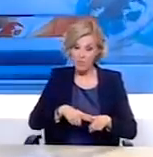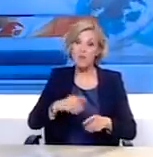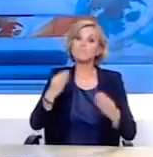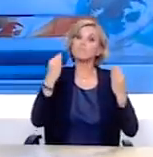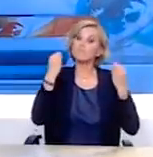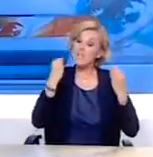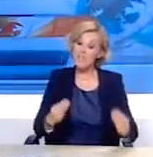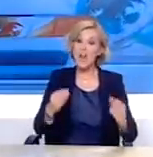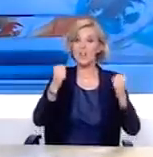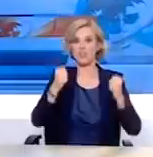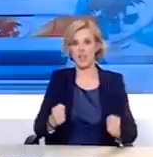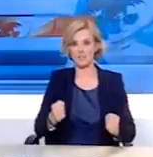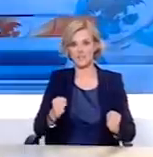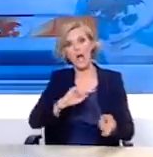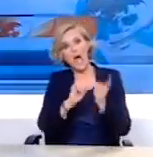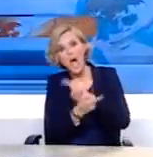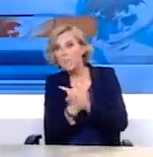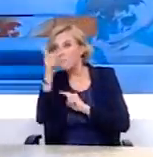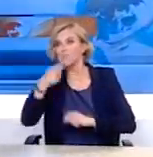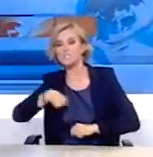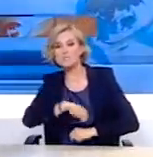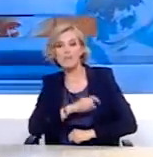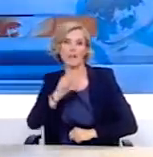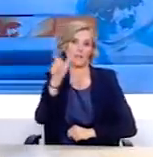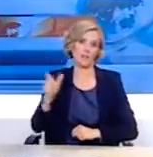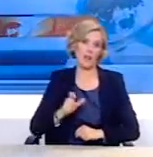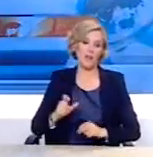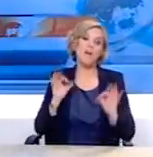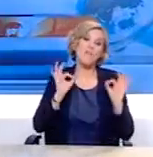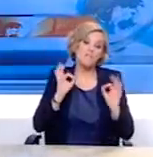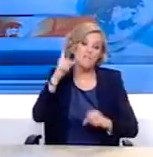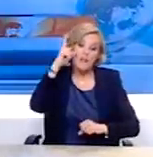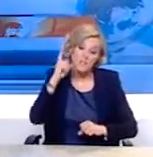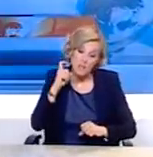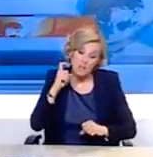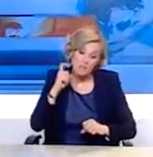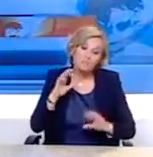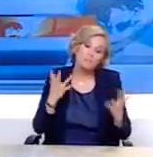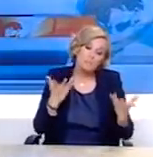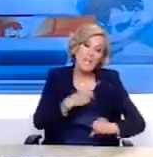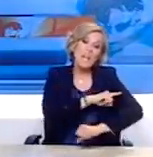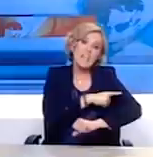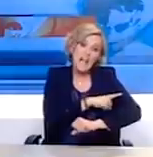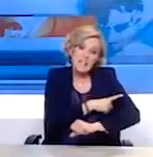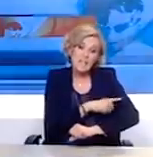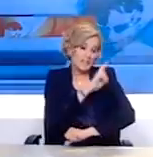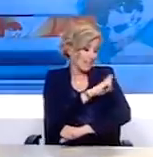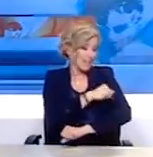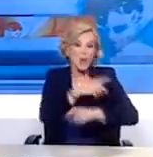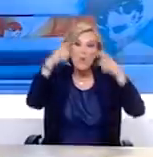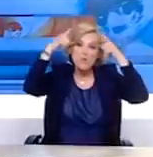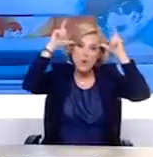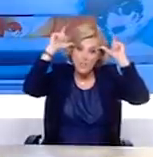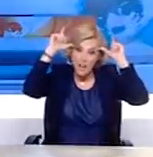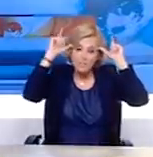το επίπεδο. Αλλά οι υγειονομικοί, όπως σας είπα και χθες, είναι άνθρωποι που είναι στην πρώτη γραμμή, εκτίθενται συνέχεια, αναμένονται κρούσματα σε αυτούς. Γι' αυτό και είναι